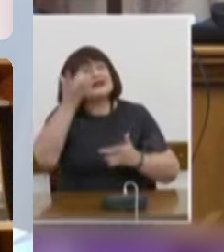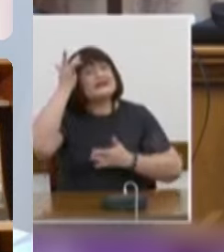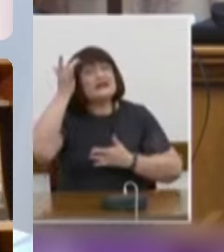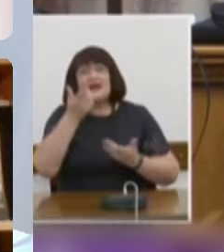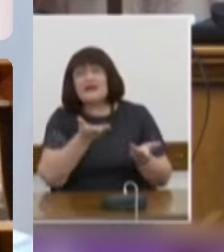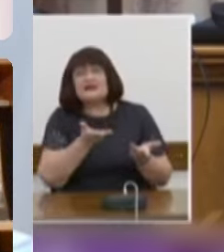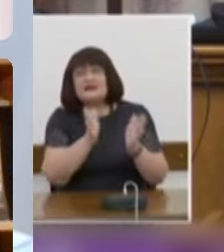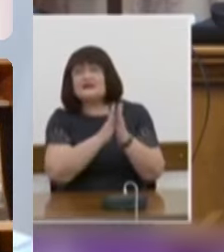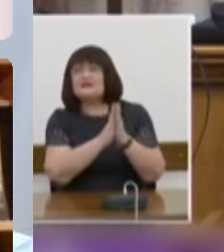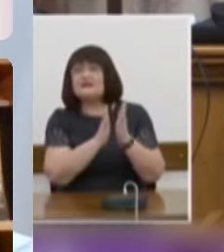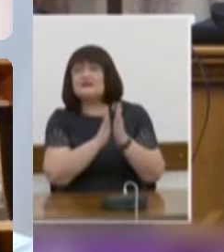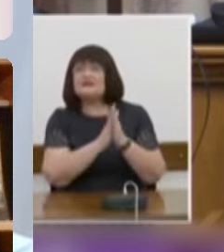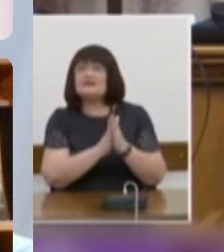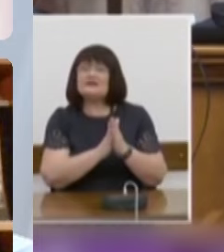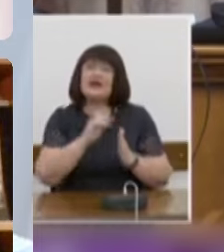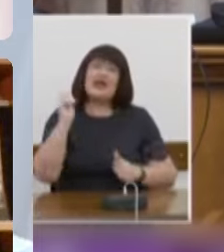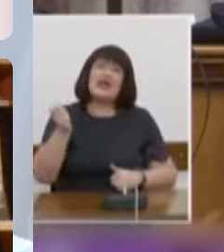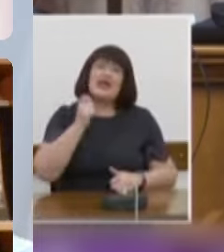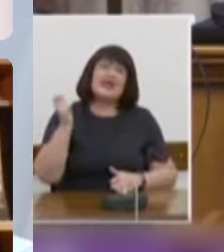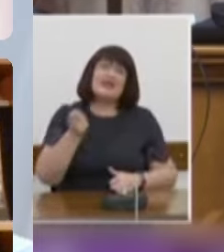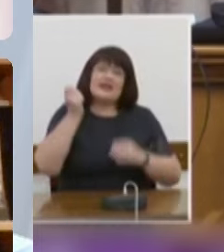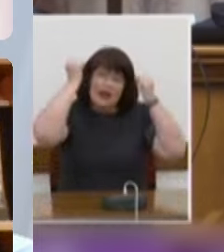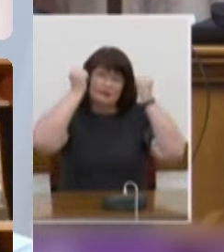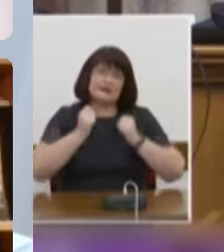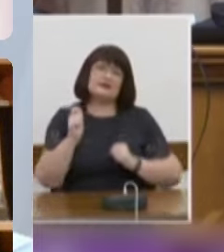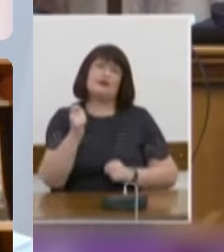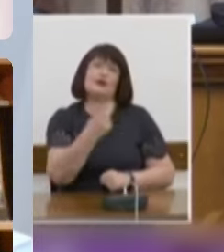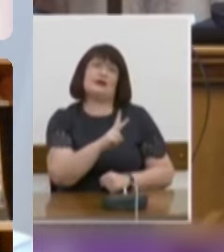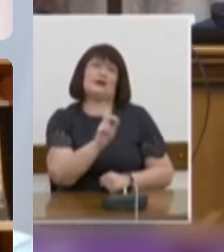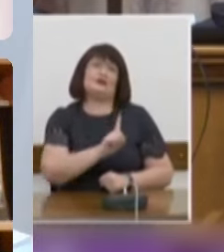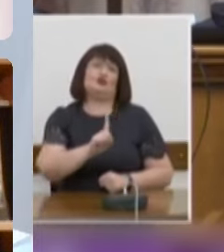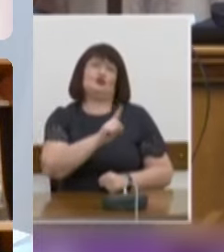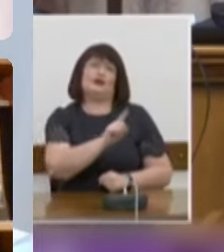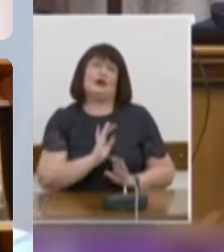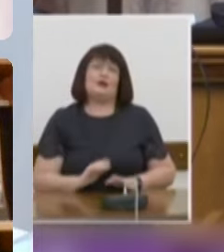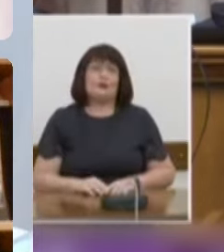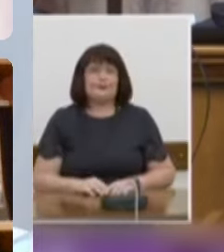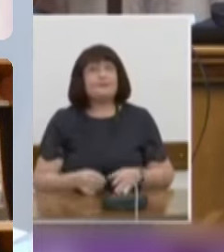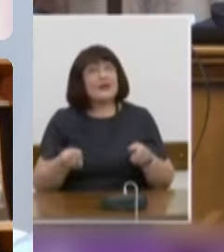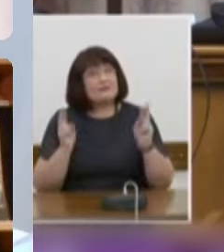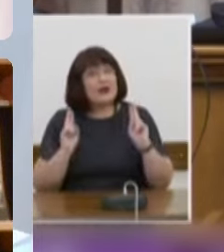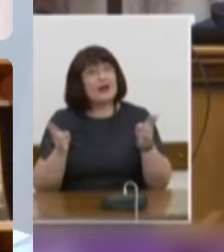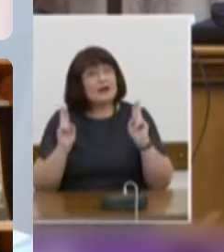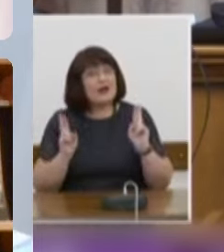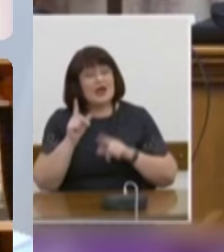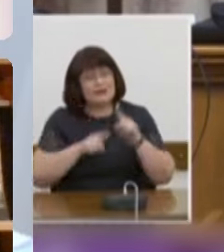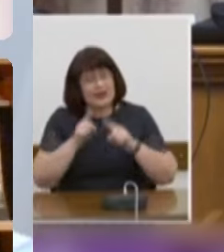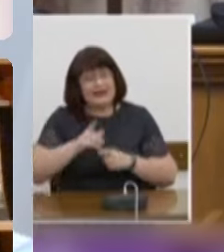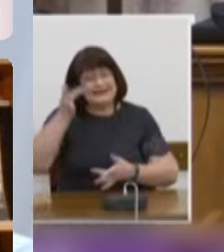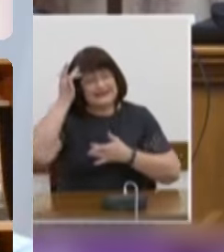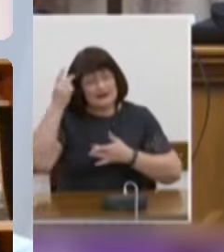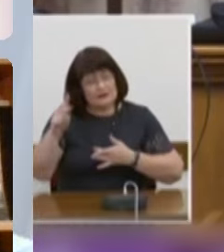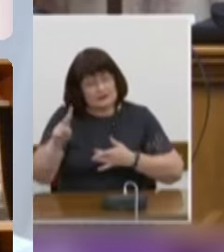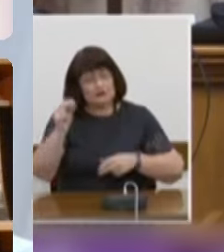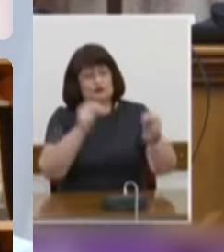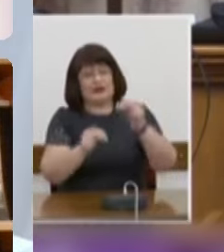θα γίνεις και θα επιβάλλεις και τους ποιοτικούς όρους. Πολλοί λένε τώρα, κυρία Σεβαστάκη, ότι αν